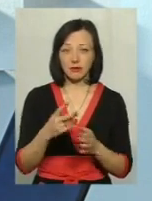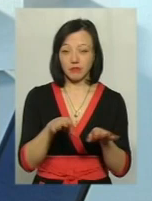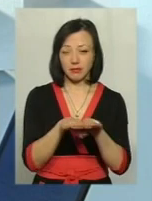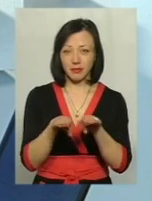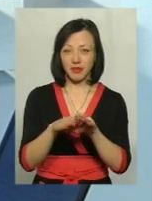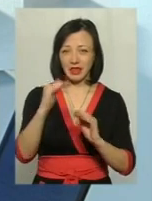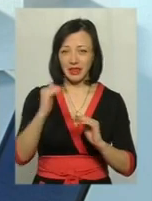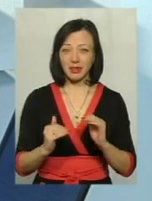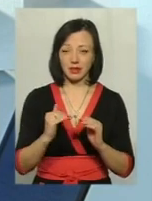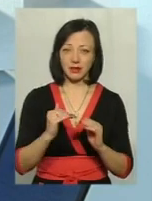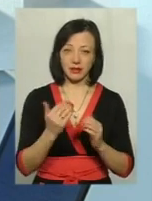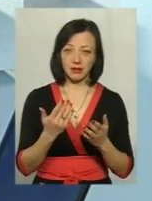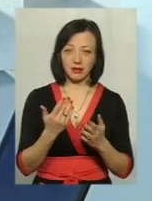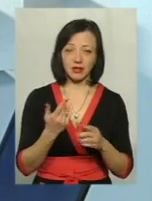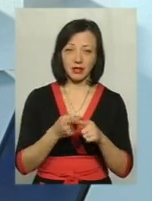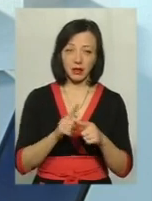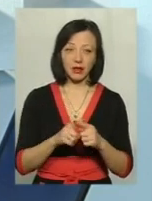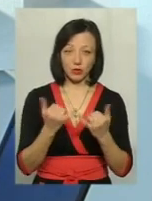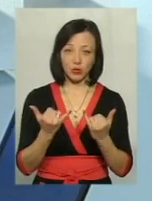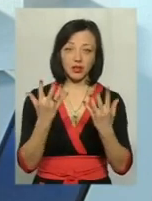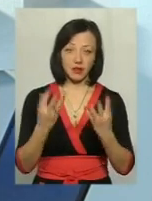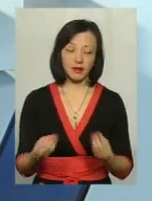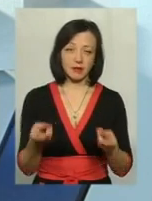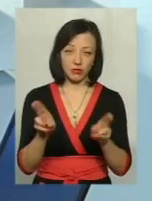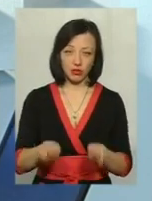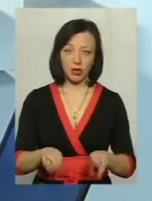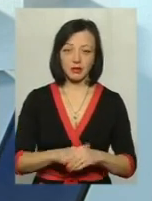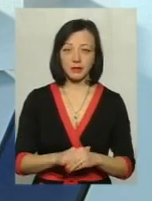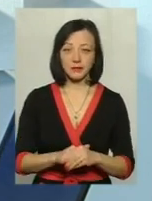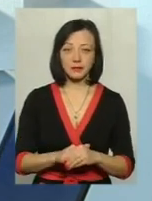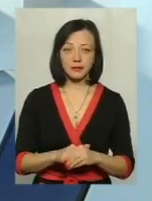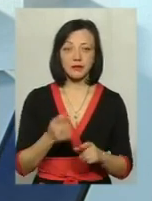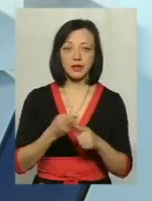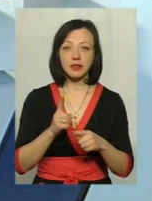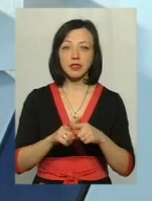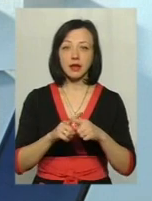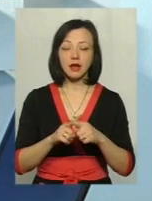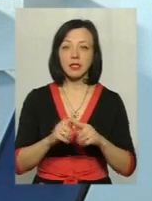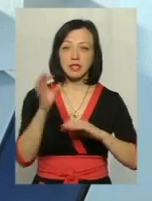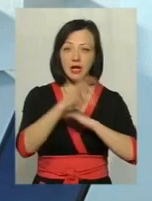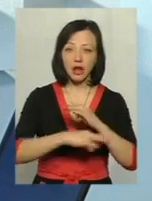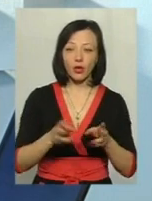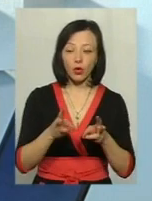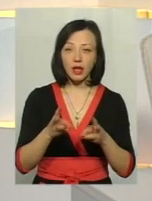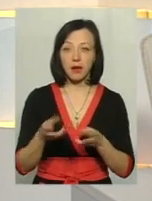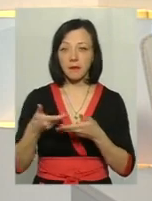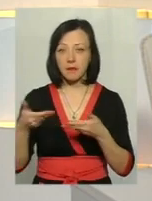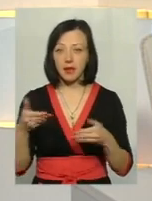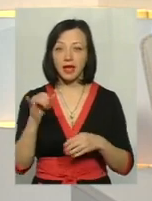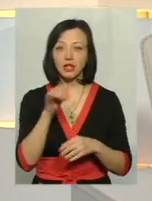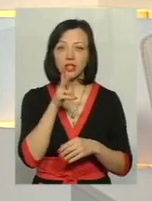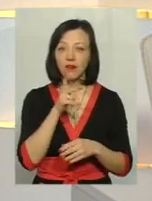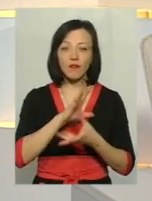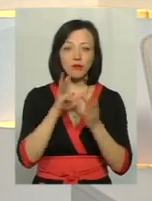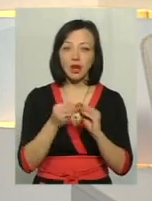він десь там один-два десь знизу. І так і на сьогоднішній день. В принципі, це західна котельня, ми і ще Чернівці. Ну, вони не подають